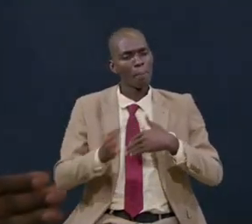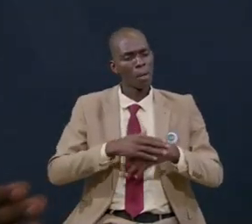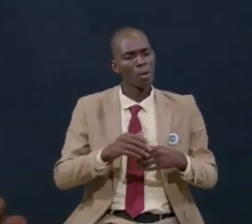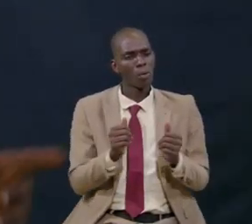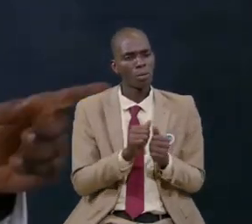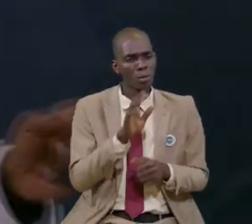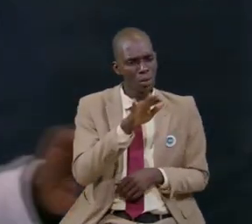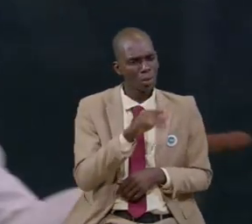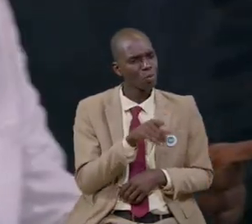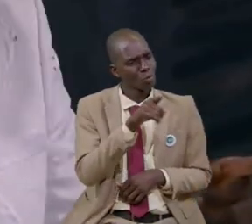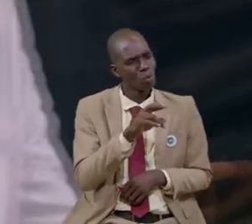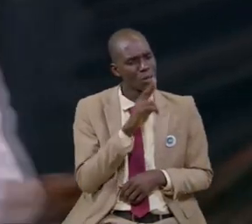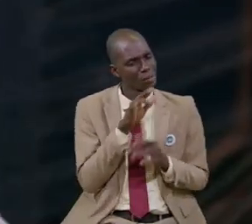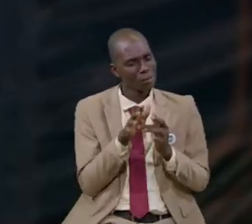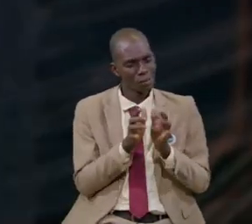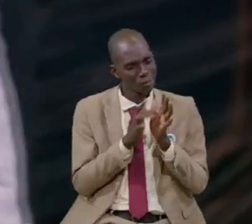hein?